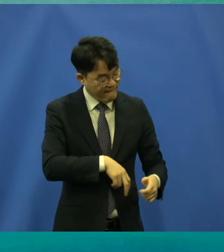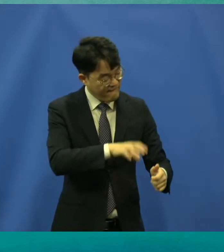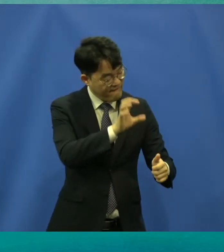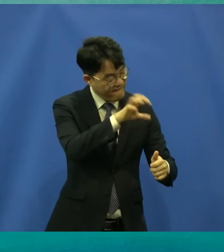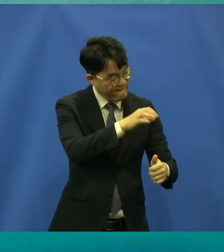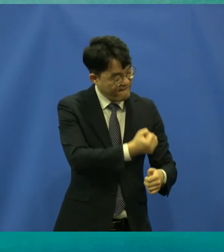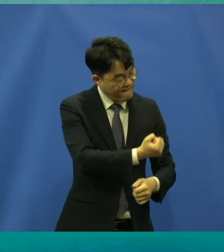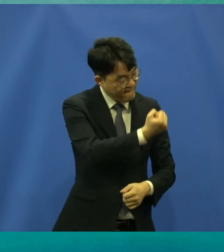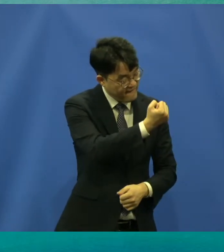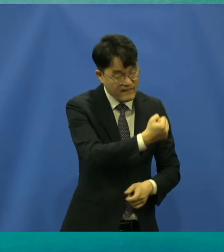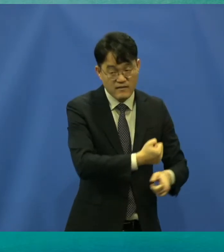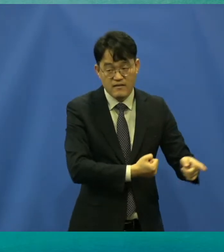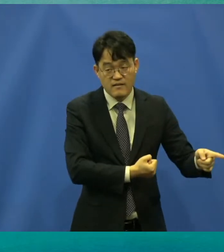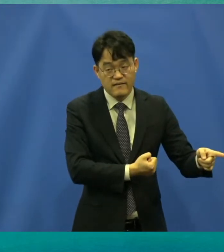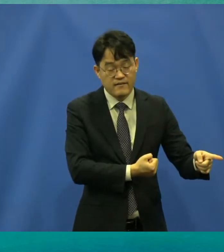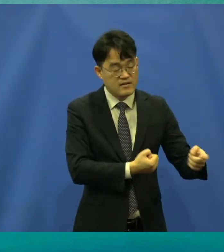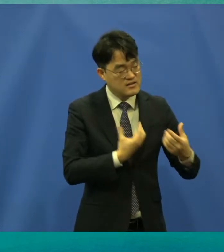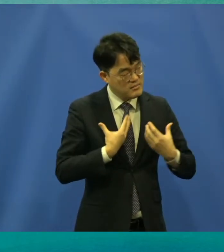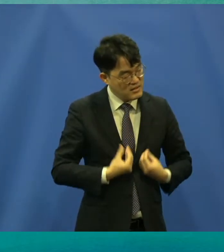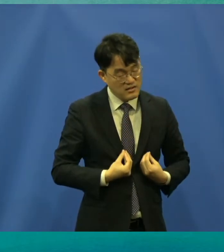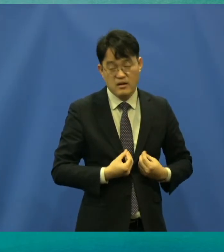너희들 인간들이 왜 그러냐?